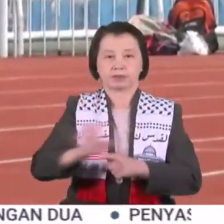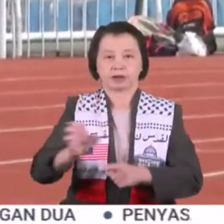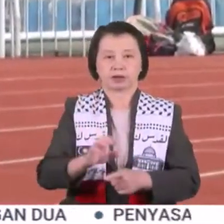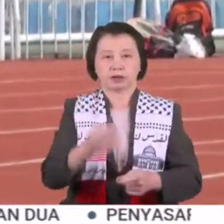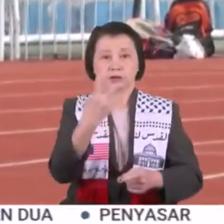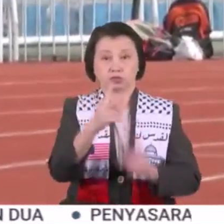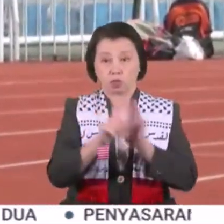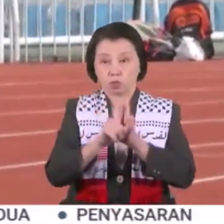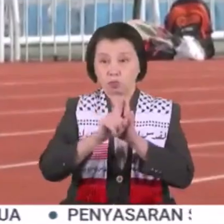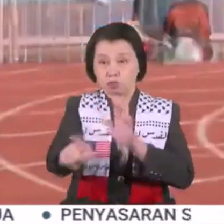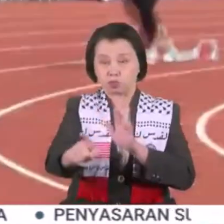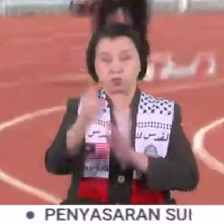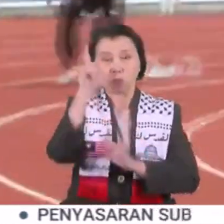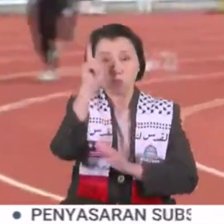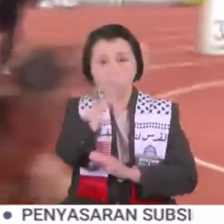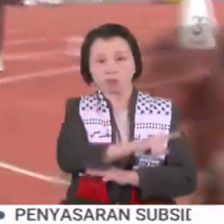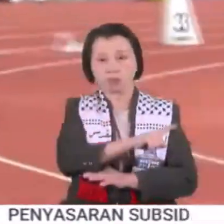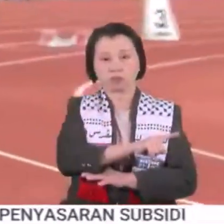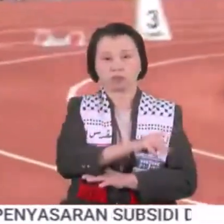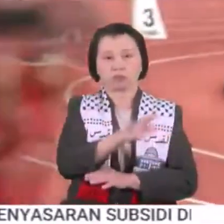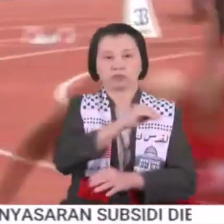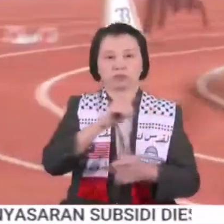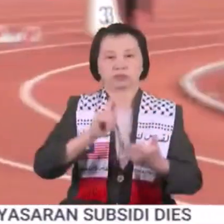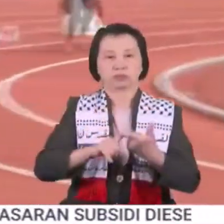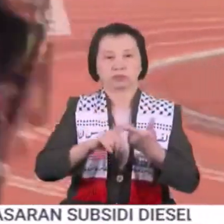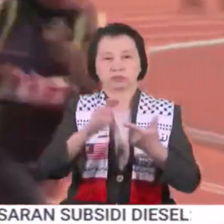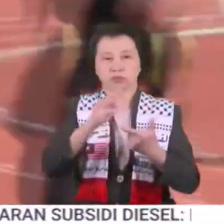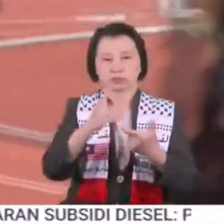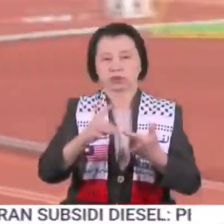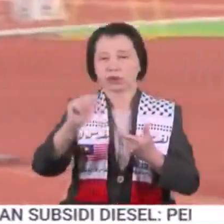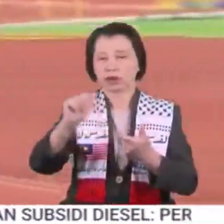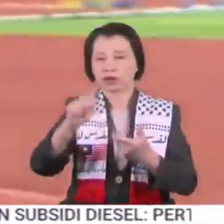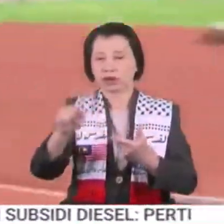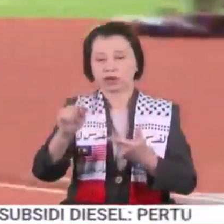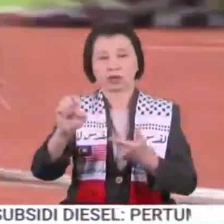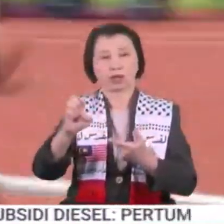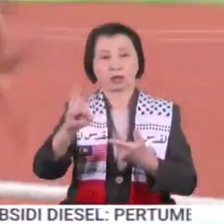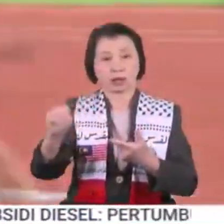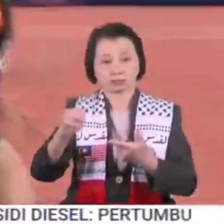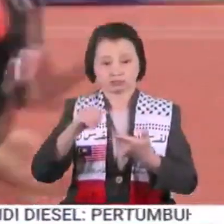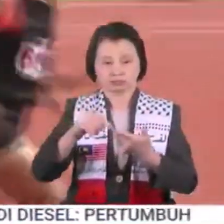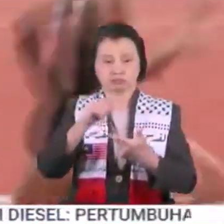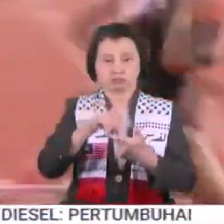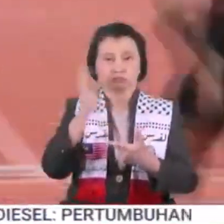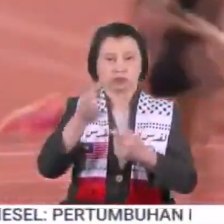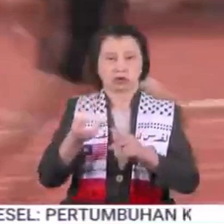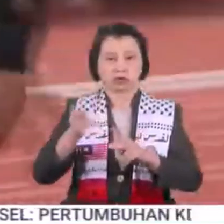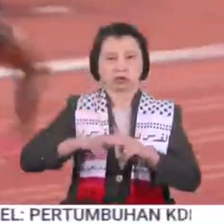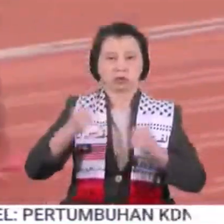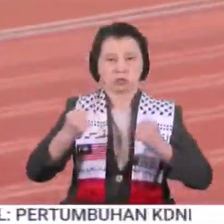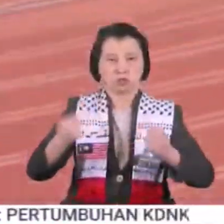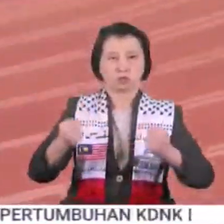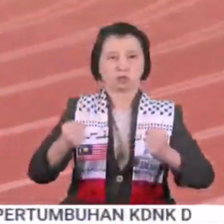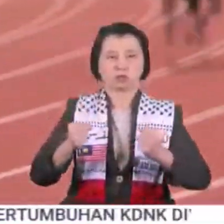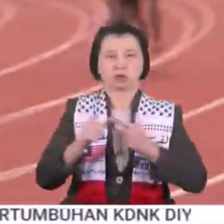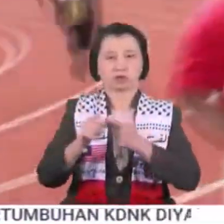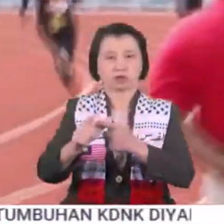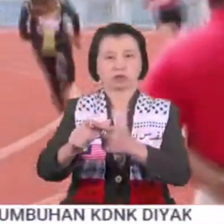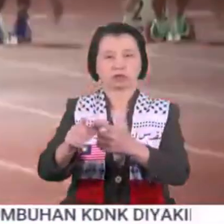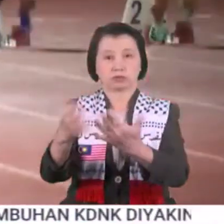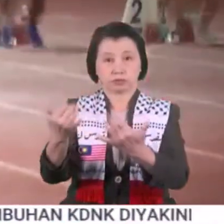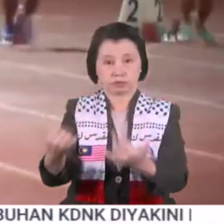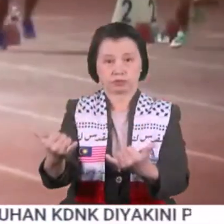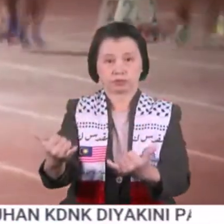dua pelari pecut negara, Shirin Samson Walaboy dan Muhammad Azim Fahmi juga akan menambah kekuatan kem olahraga kali